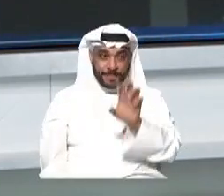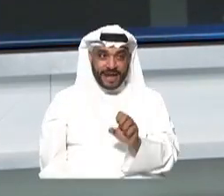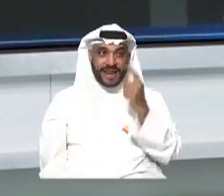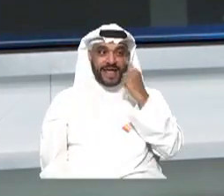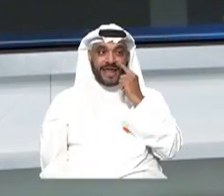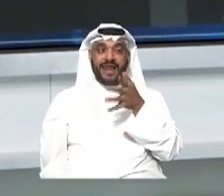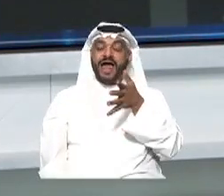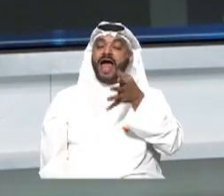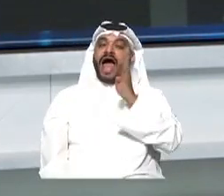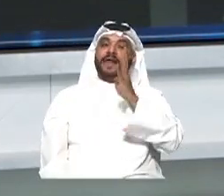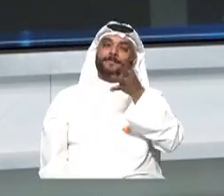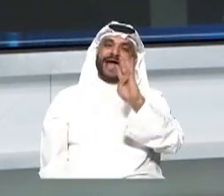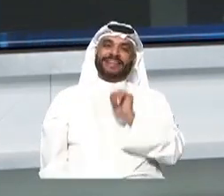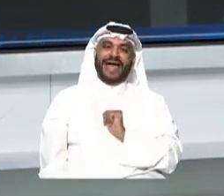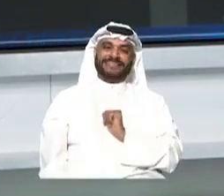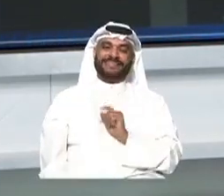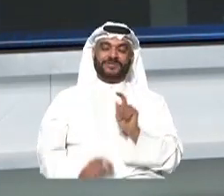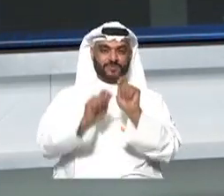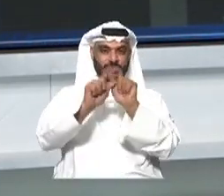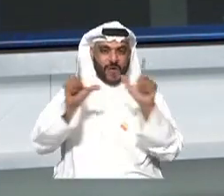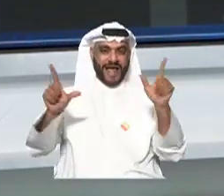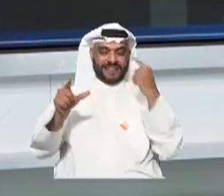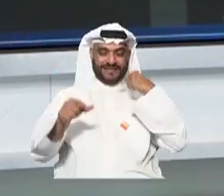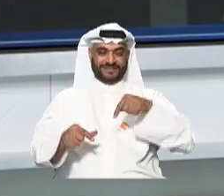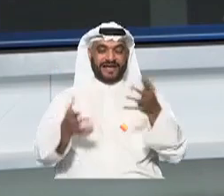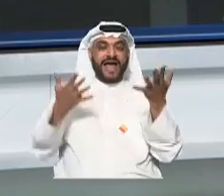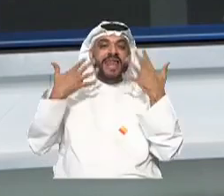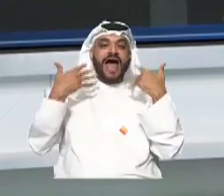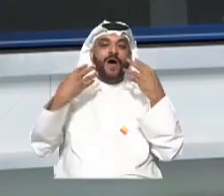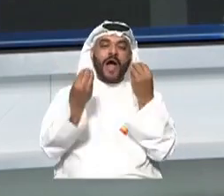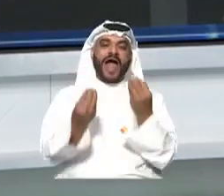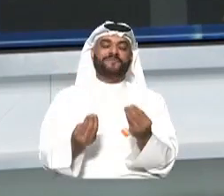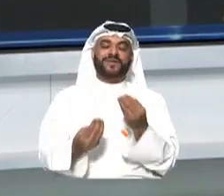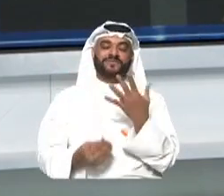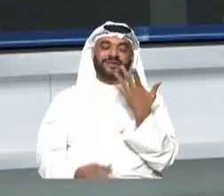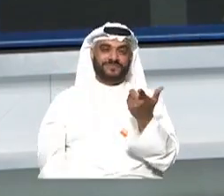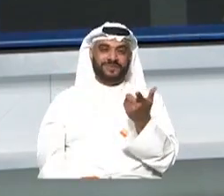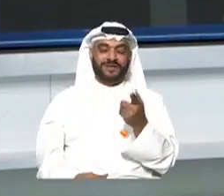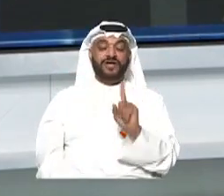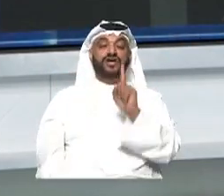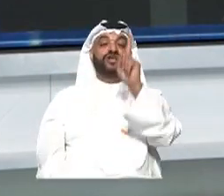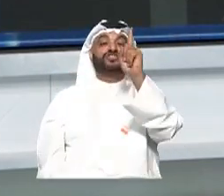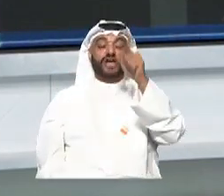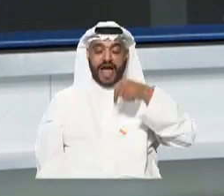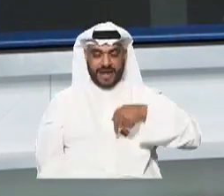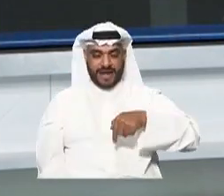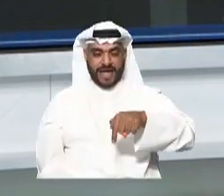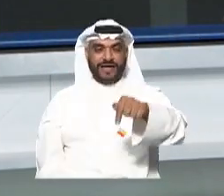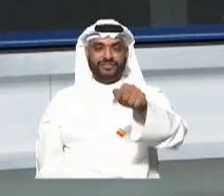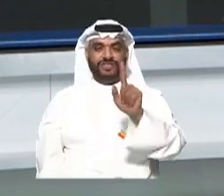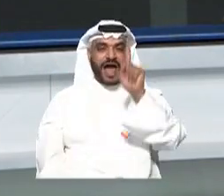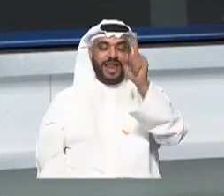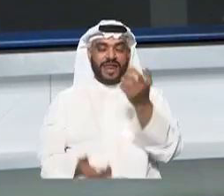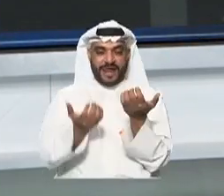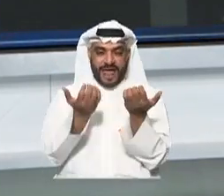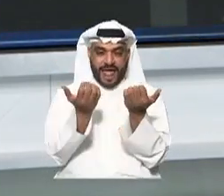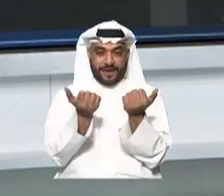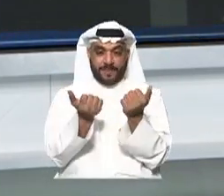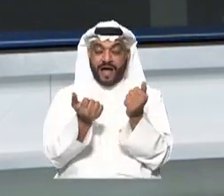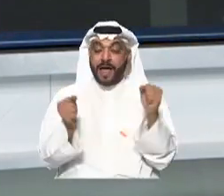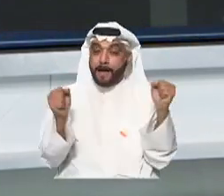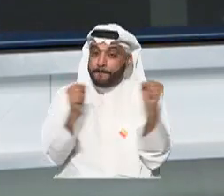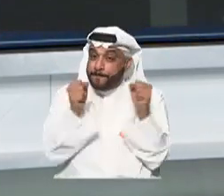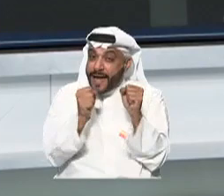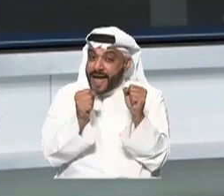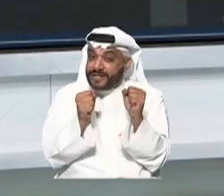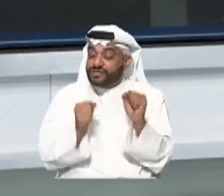أيضا وعبور لبعض السحب من 10 ل 35 كيلو متر في الساعة. أعزائي المشاهدين، أول أيام موسم المربعانية راح يكون بخمسة